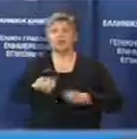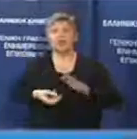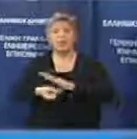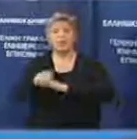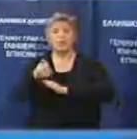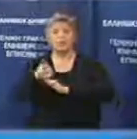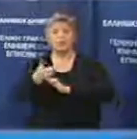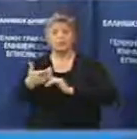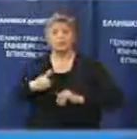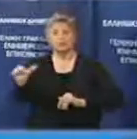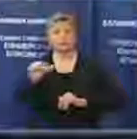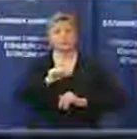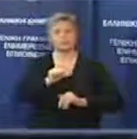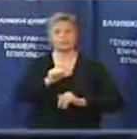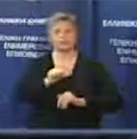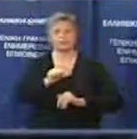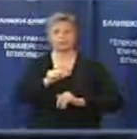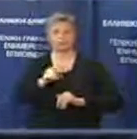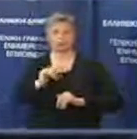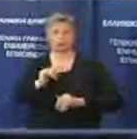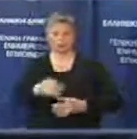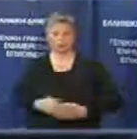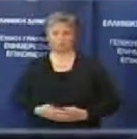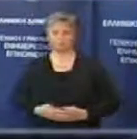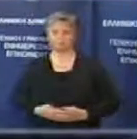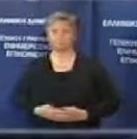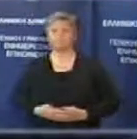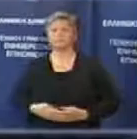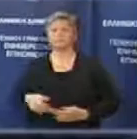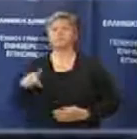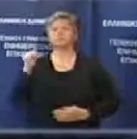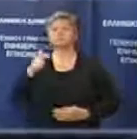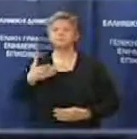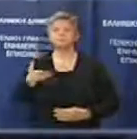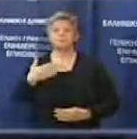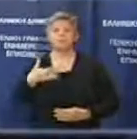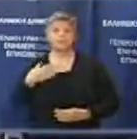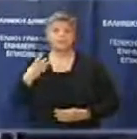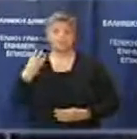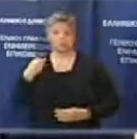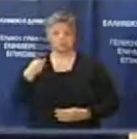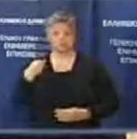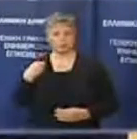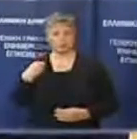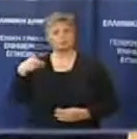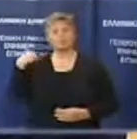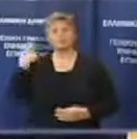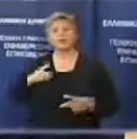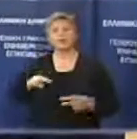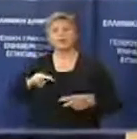πρόσφυγες προς τα πίσω. Χρήστος Τσιγουρής από το Μέγκα, θα ήθελα να ρωτήσω αν τελικά ο κύριος Μουζάλας είναι